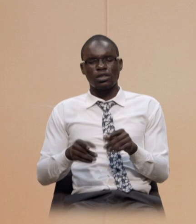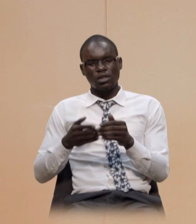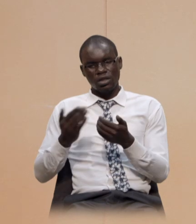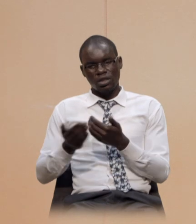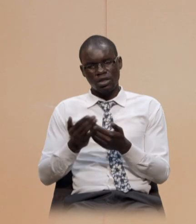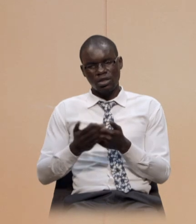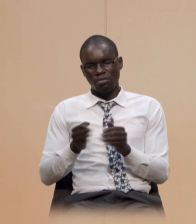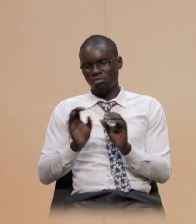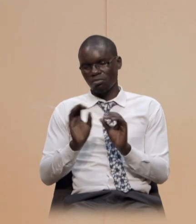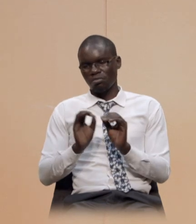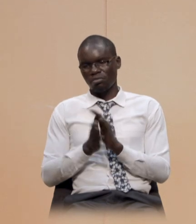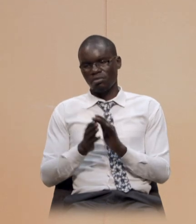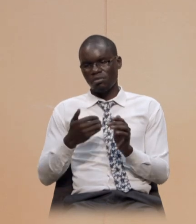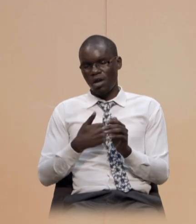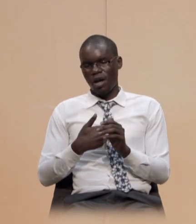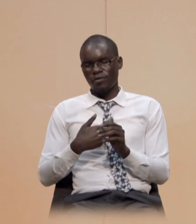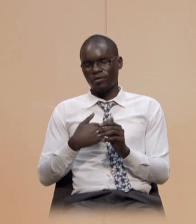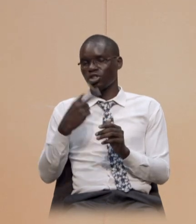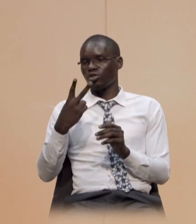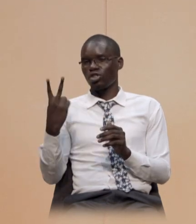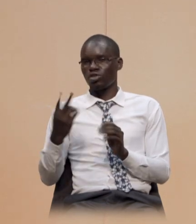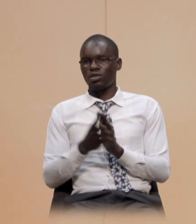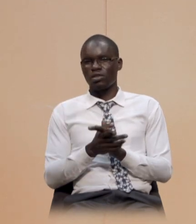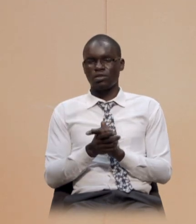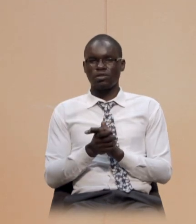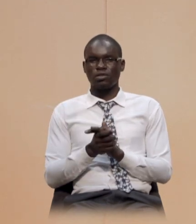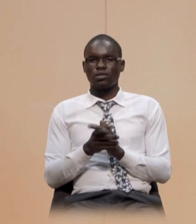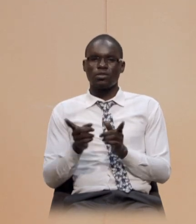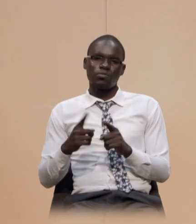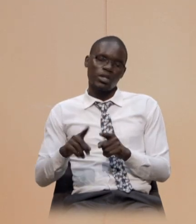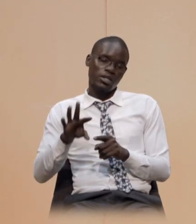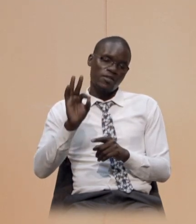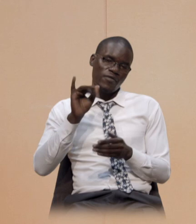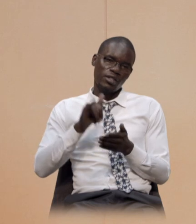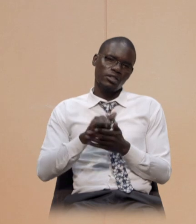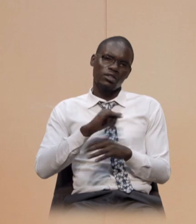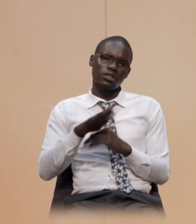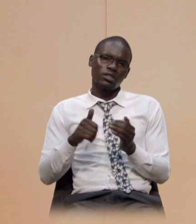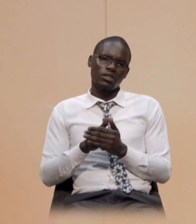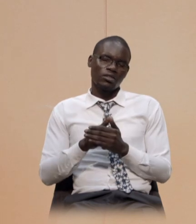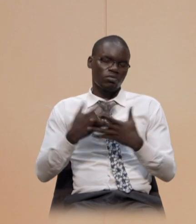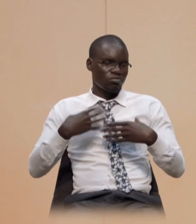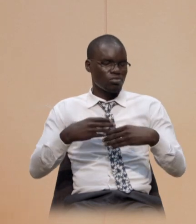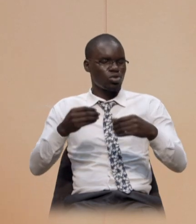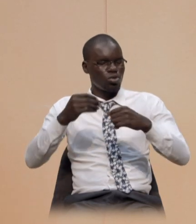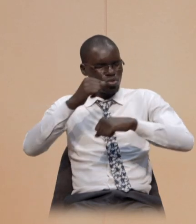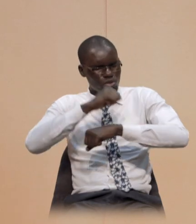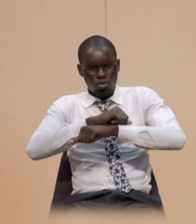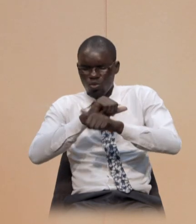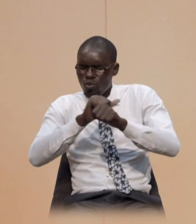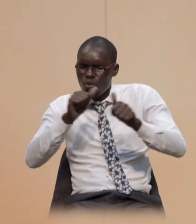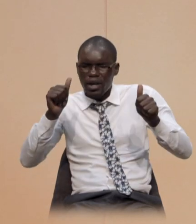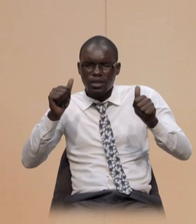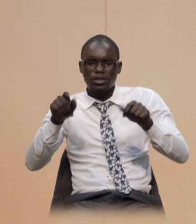Na huyo mama alikuwa na 22 kule kwetu, lakini utakuta ya kwamba wote wamesoma vizuri,